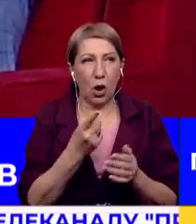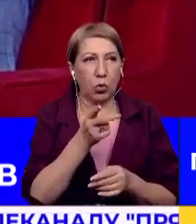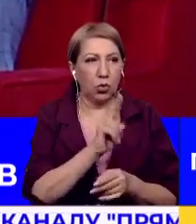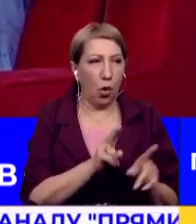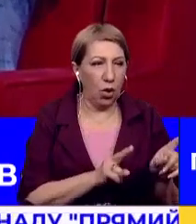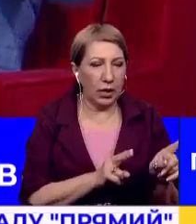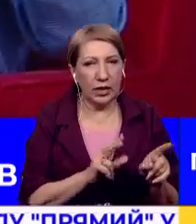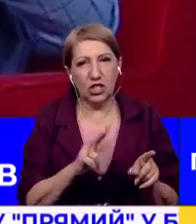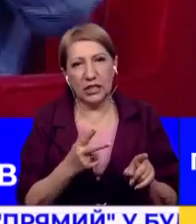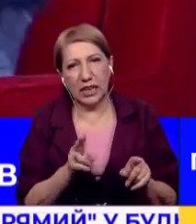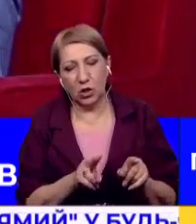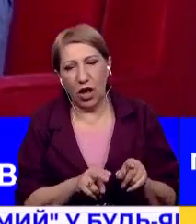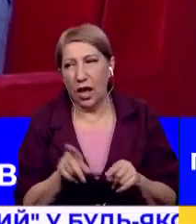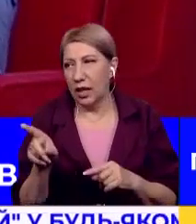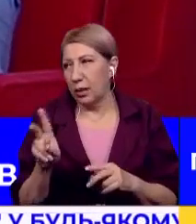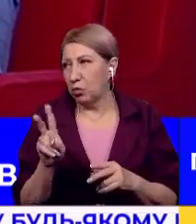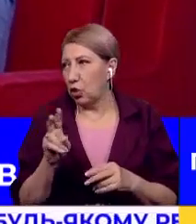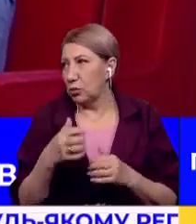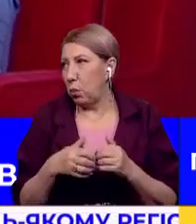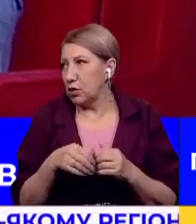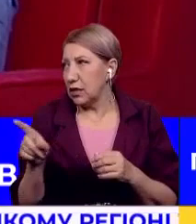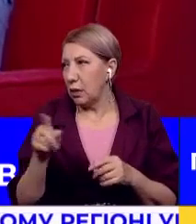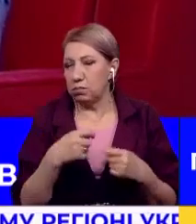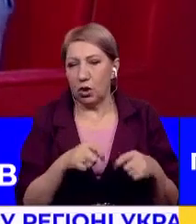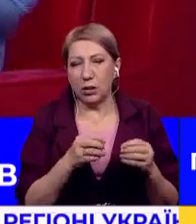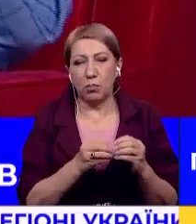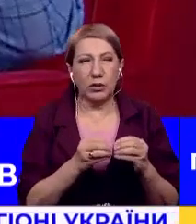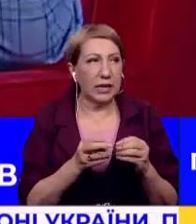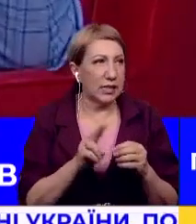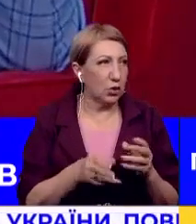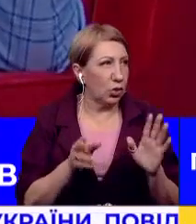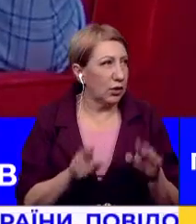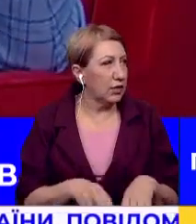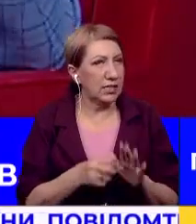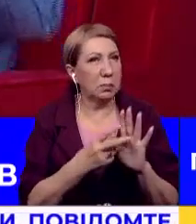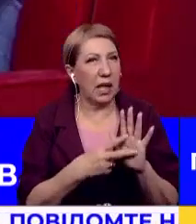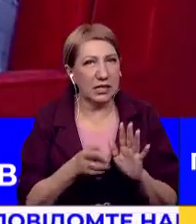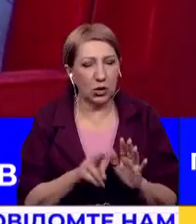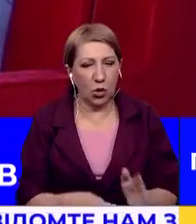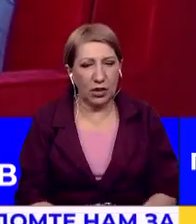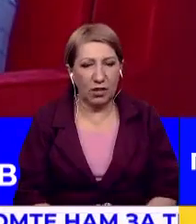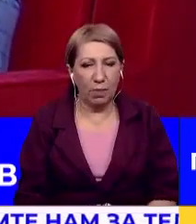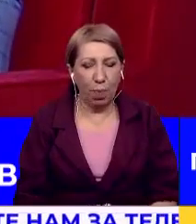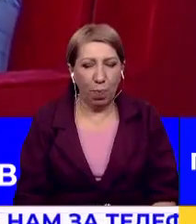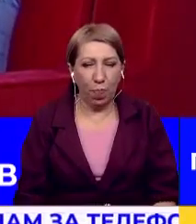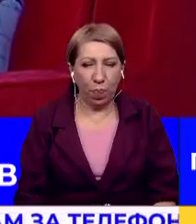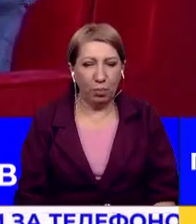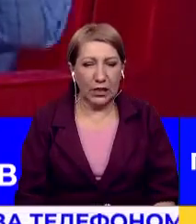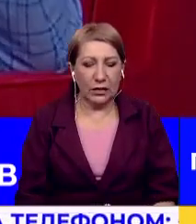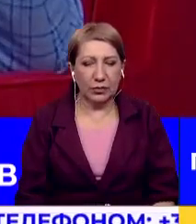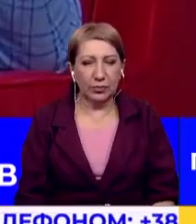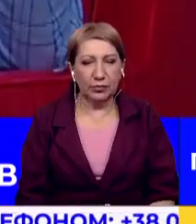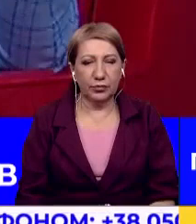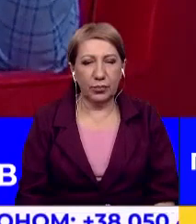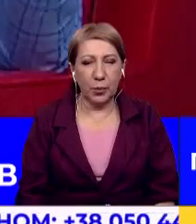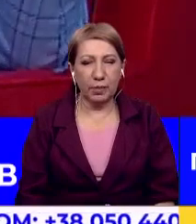долар чи 3 долара, а там хтось посередник продає за 17 доларів. Це вже до СБУ, до там і